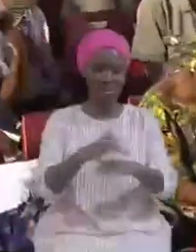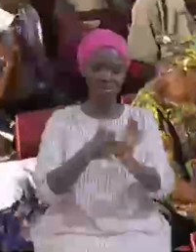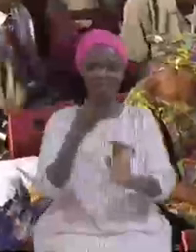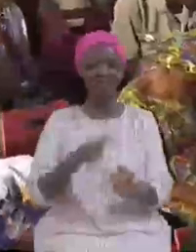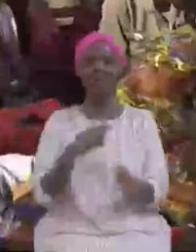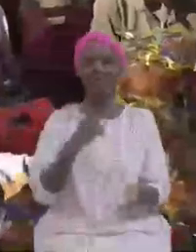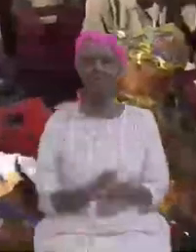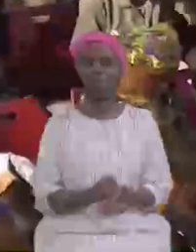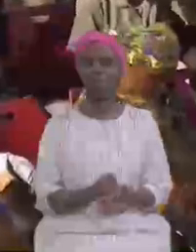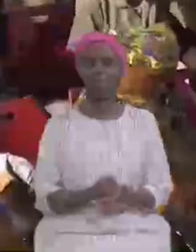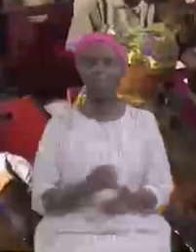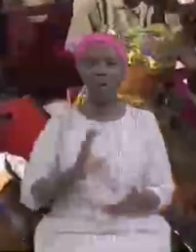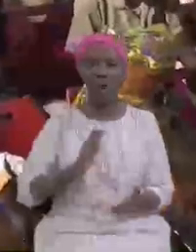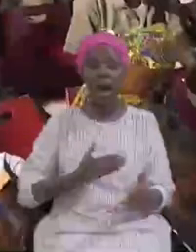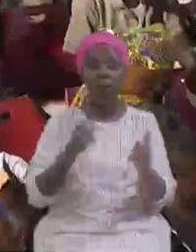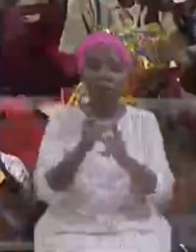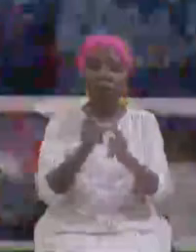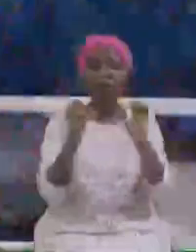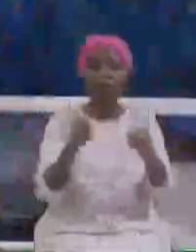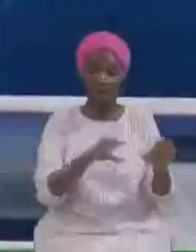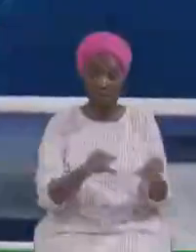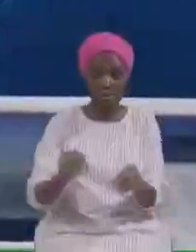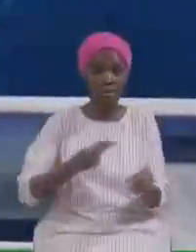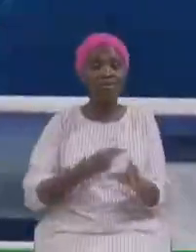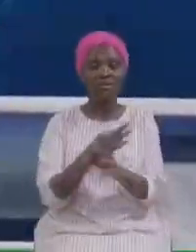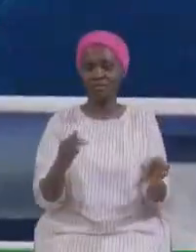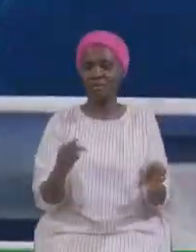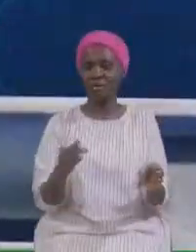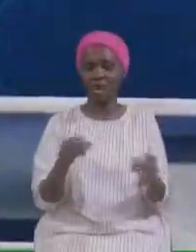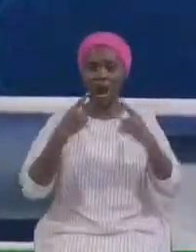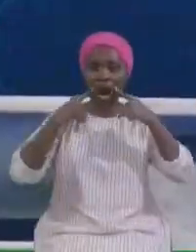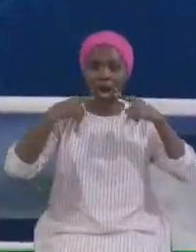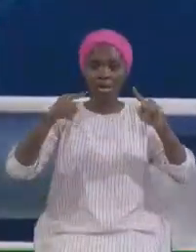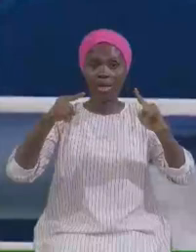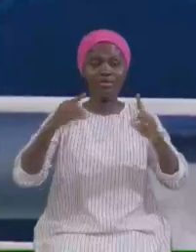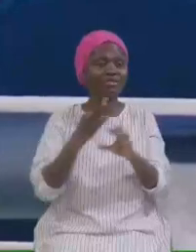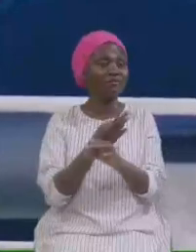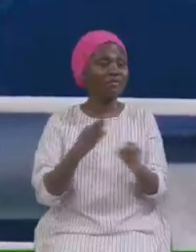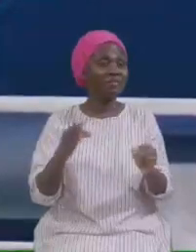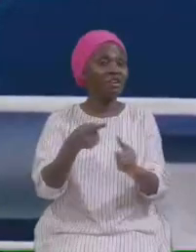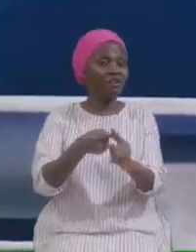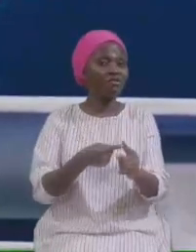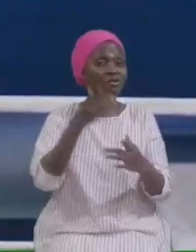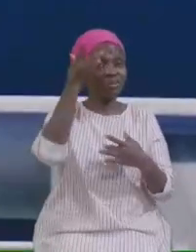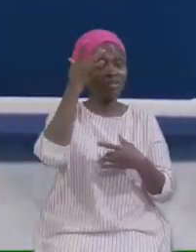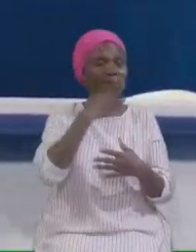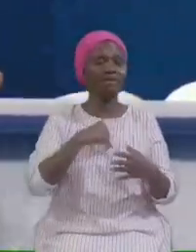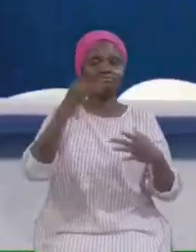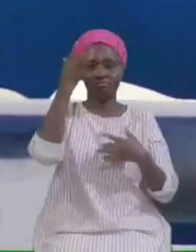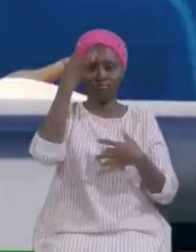Nos paroles peuvent nous affranchir. La libération annoncée de la maladie et de l'infirmité.